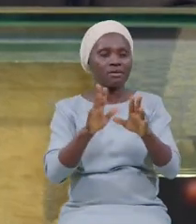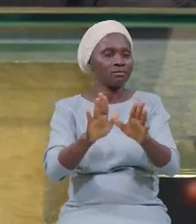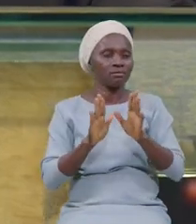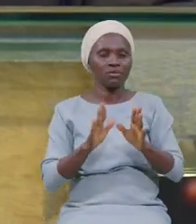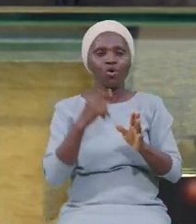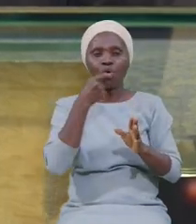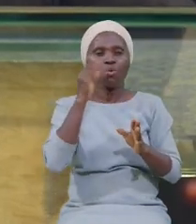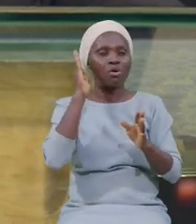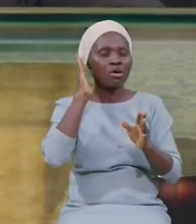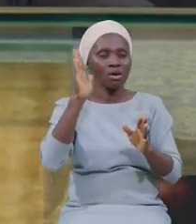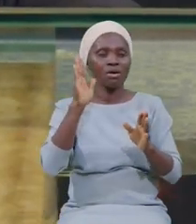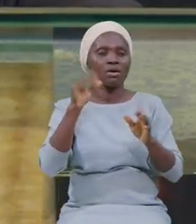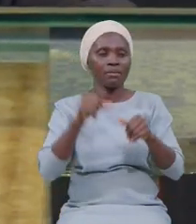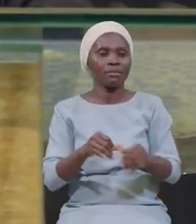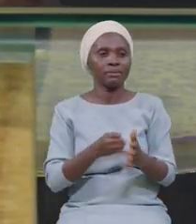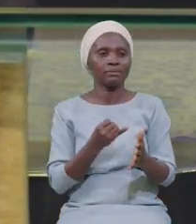verset 12 maintenant.